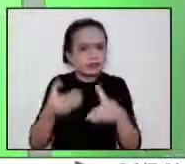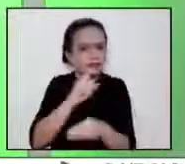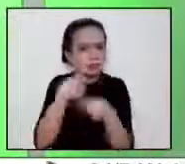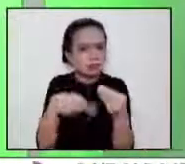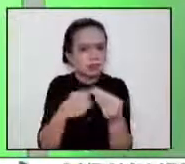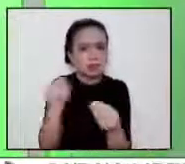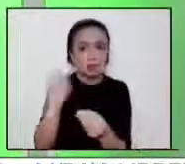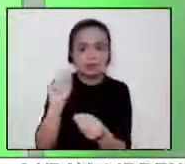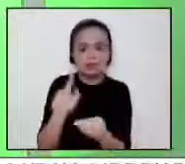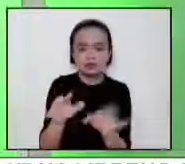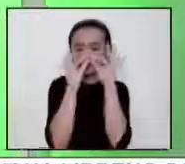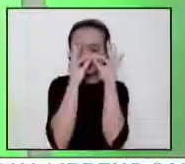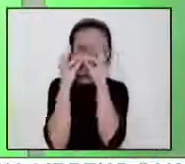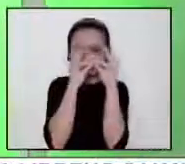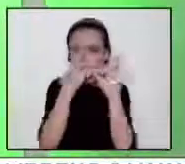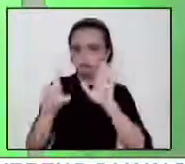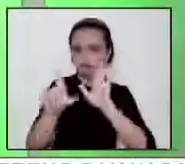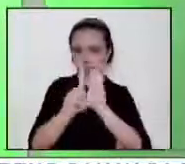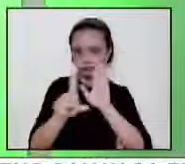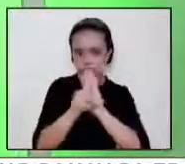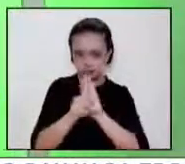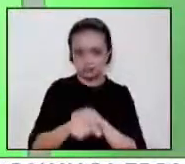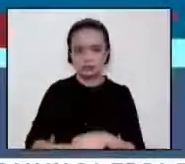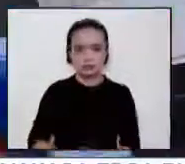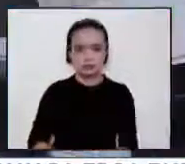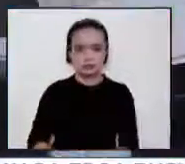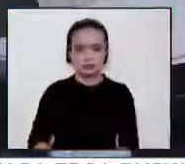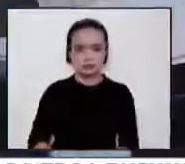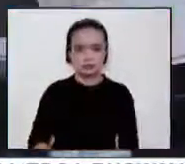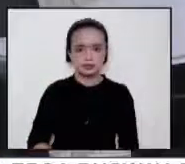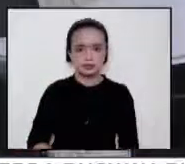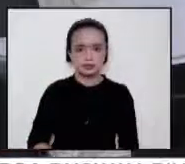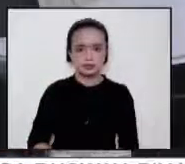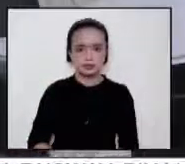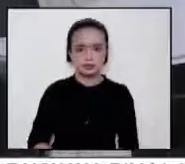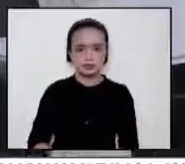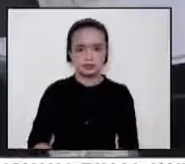droga. Nagpabalik si Noel Talakay.